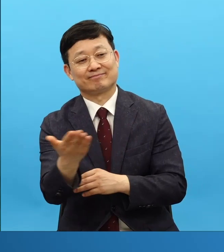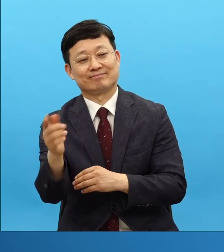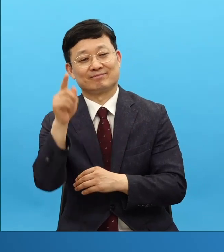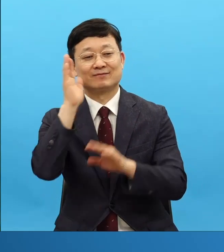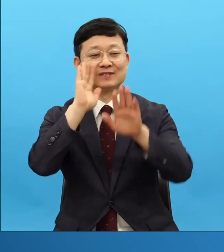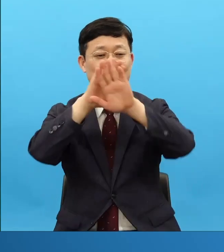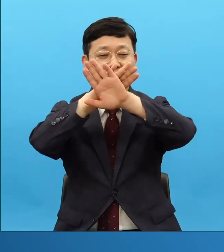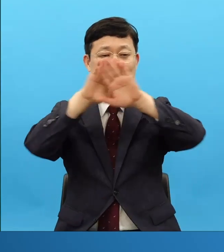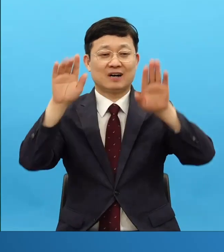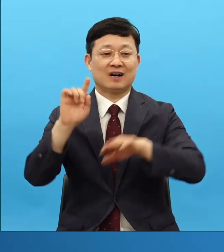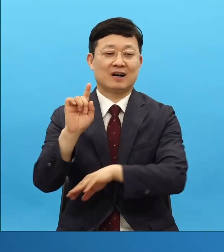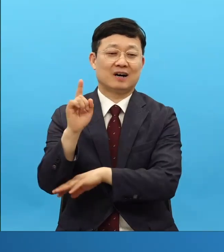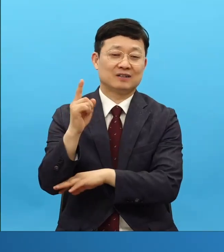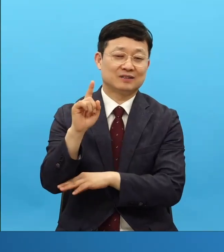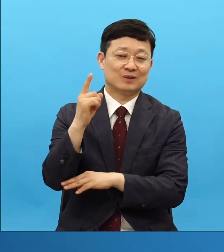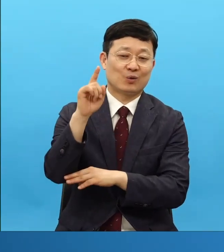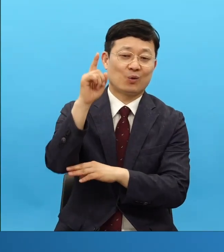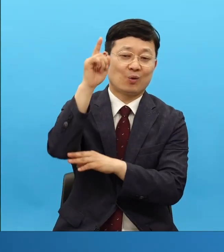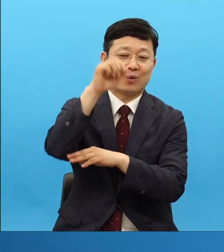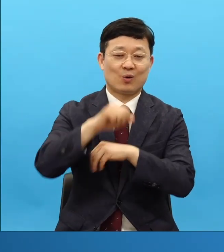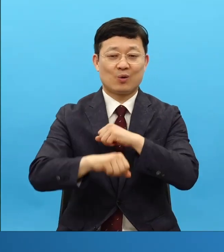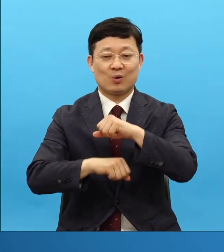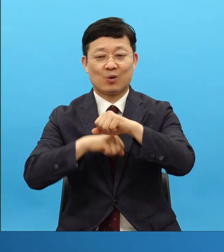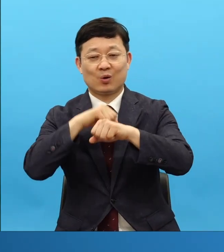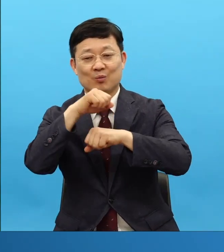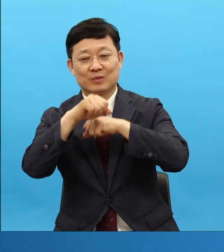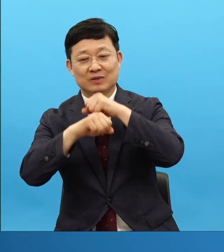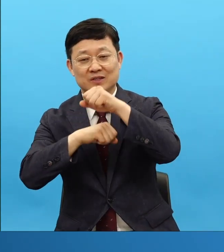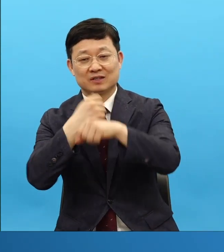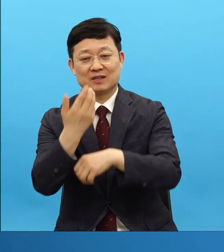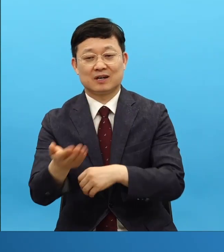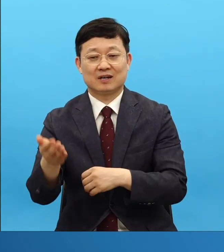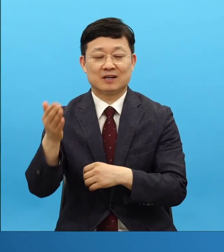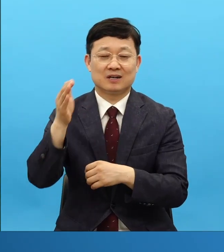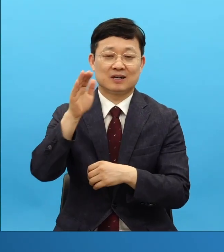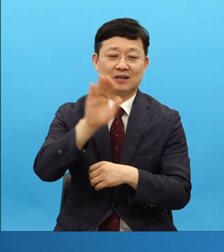닿았을까 저 하늘 높이